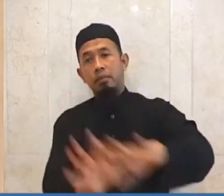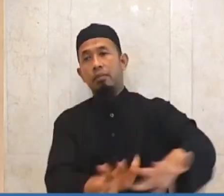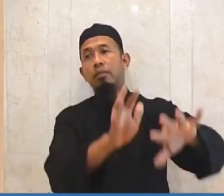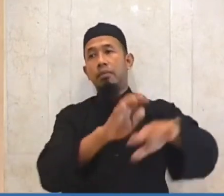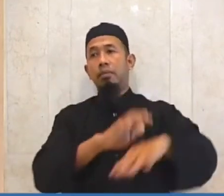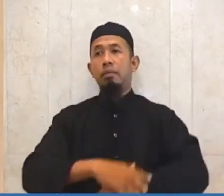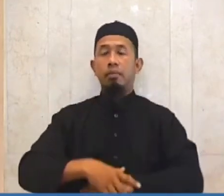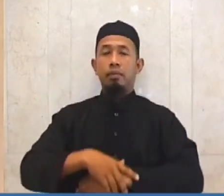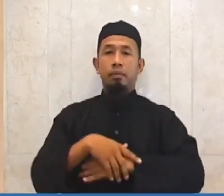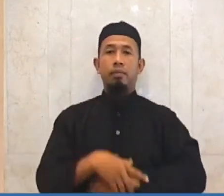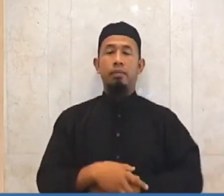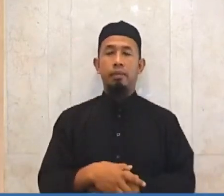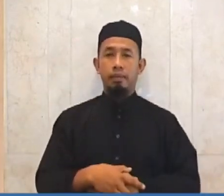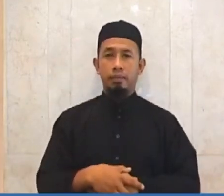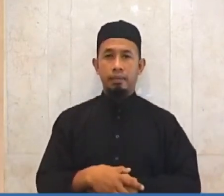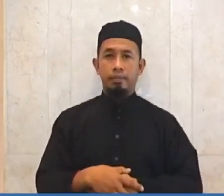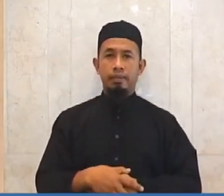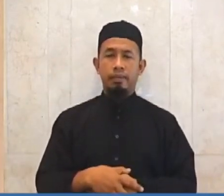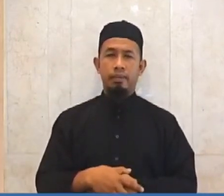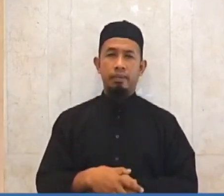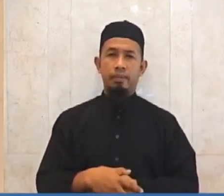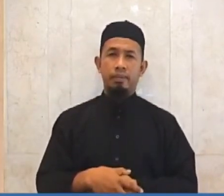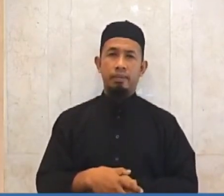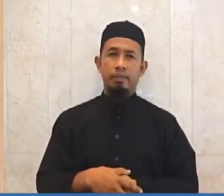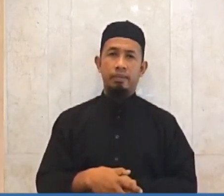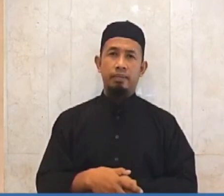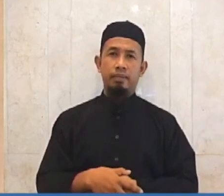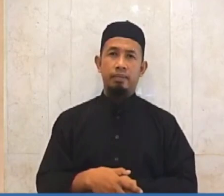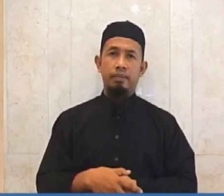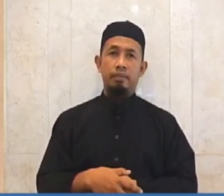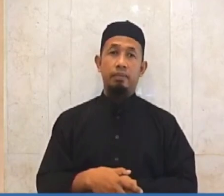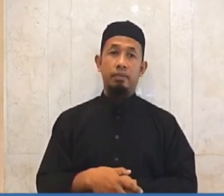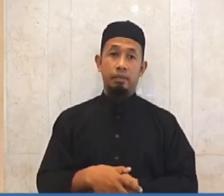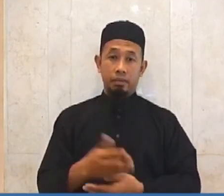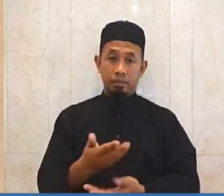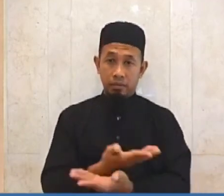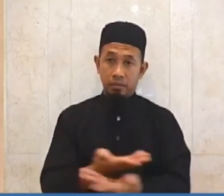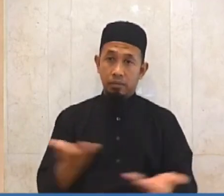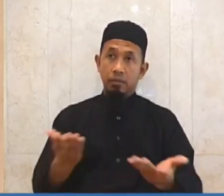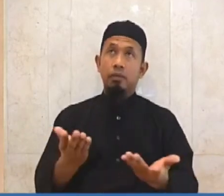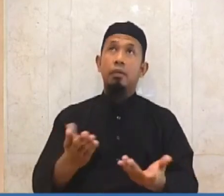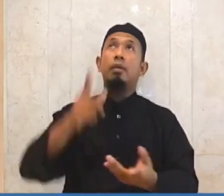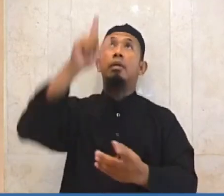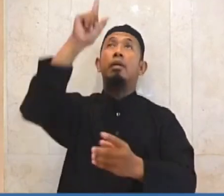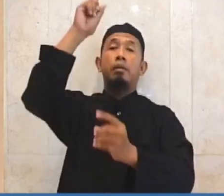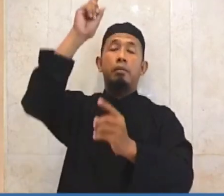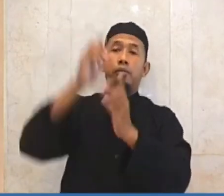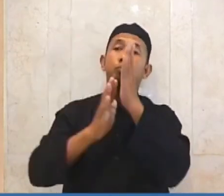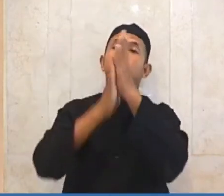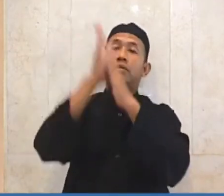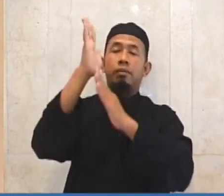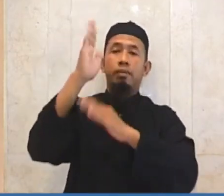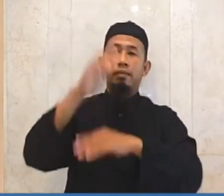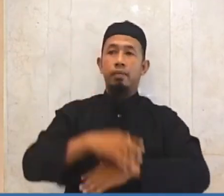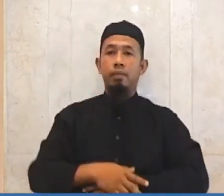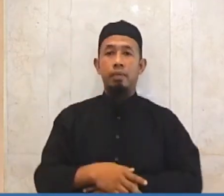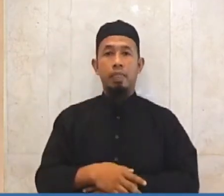sentuhan api neraka jemaah yang dimuliakan Allah di antara